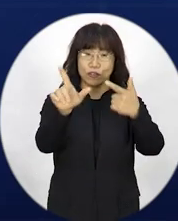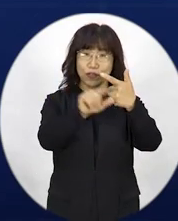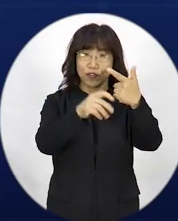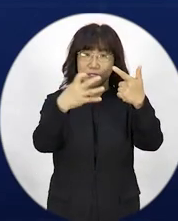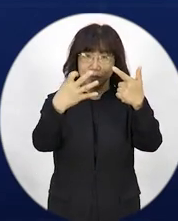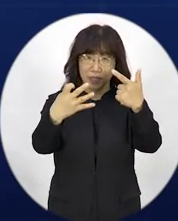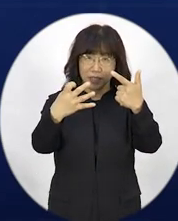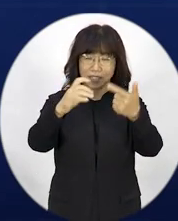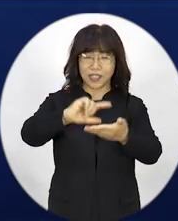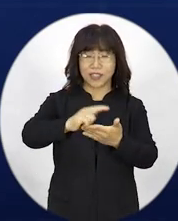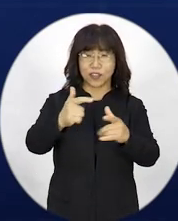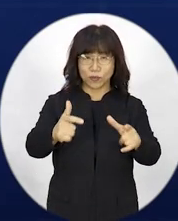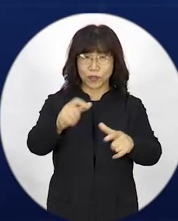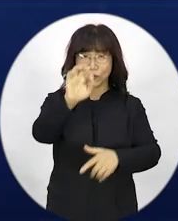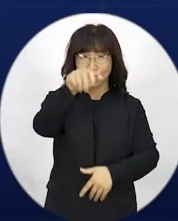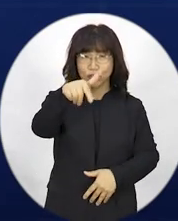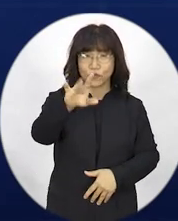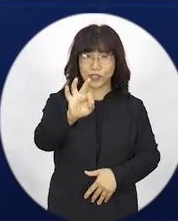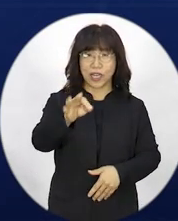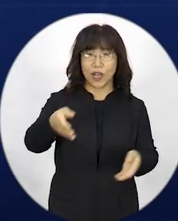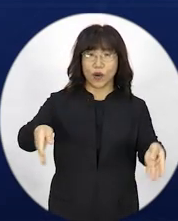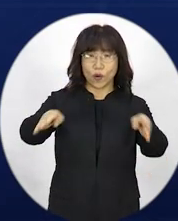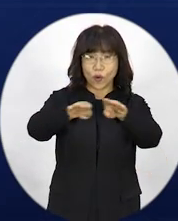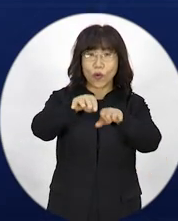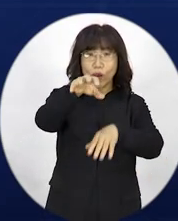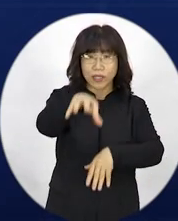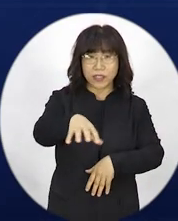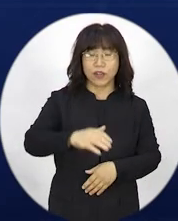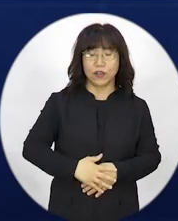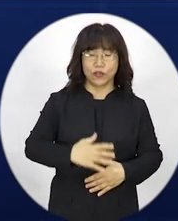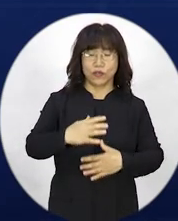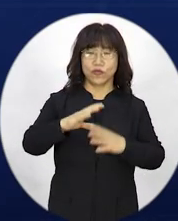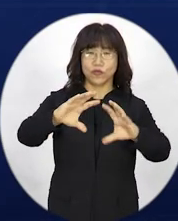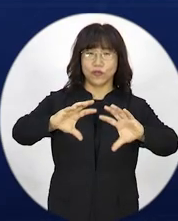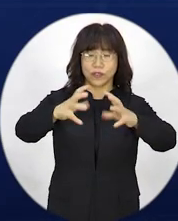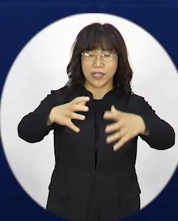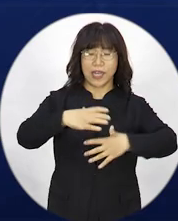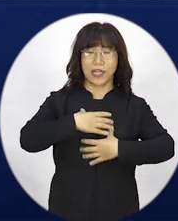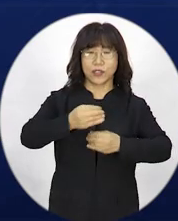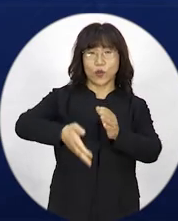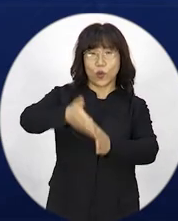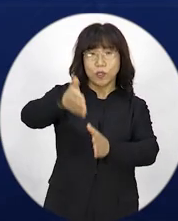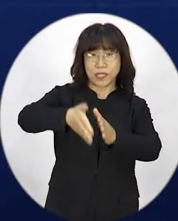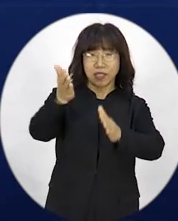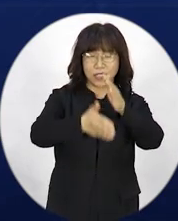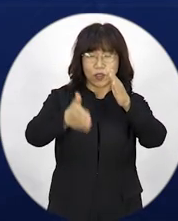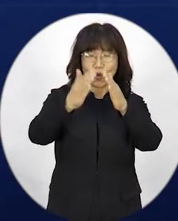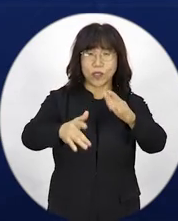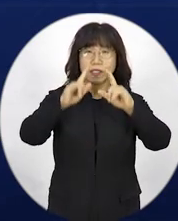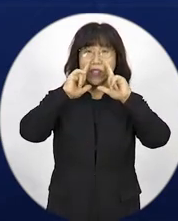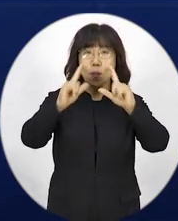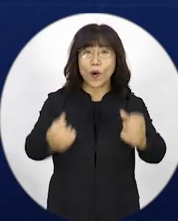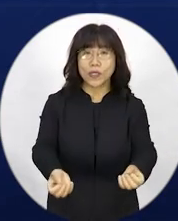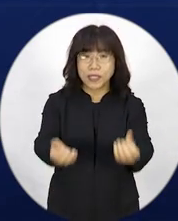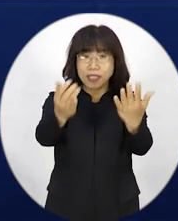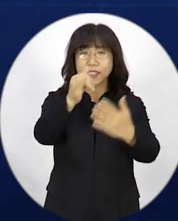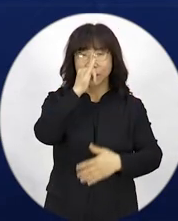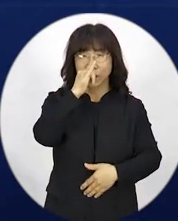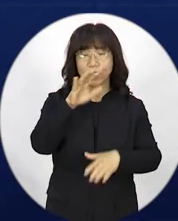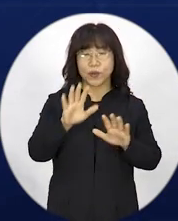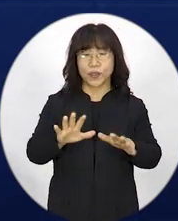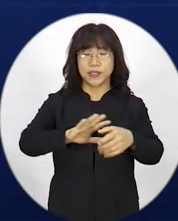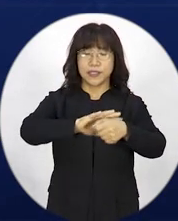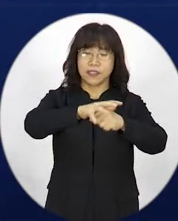지난 14일 강서구민회관 우정홀에서 국제안전도시 공인 선포식이 열렸습니다. 이번 강서구의